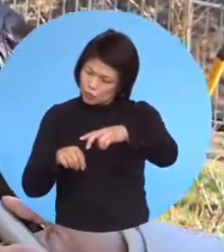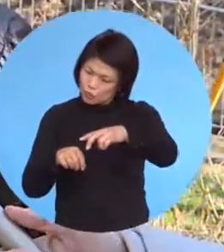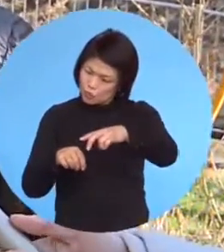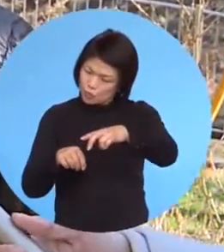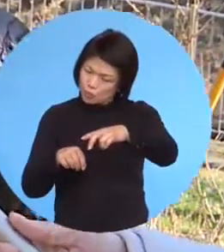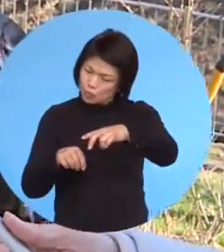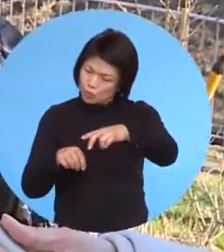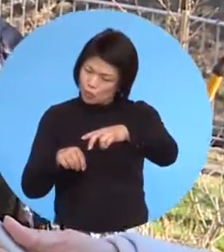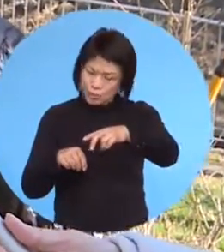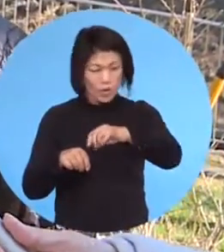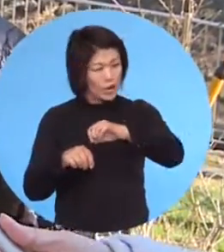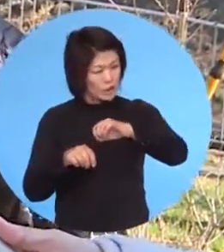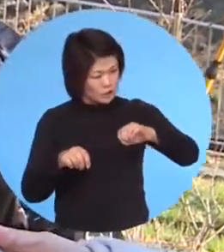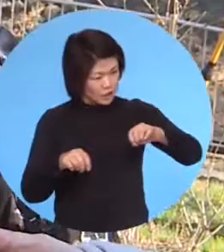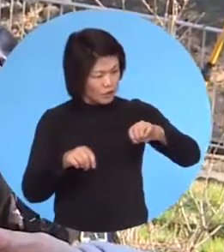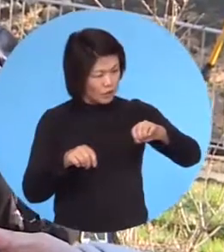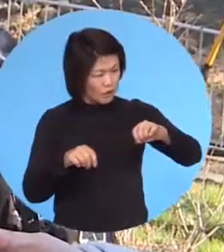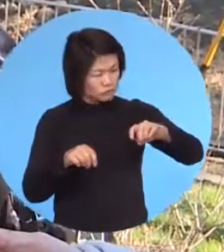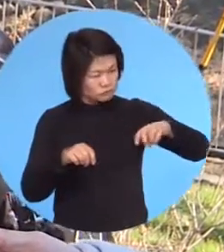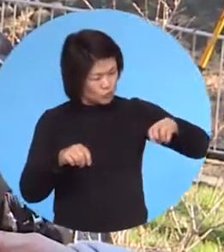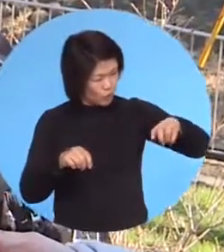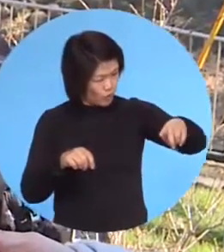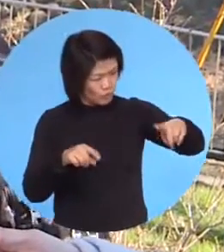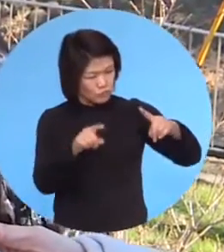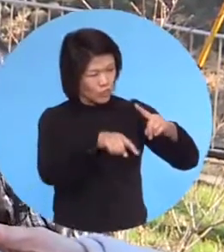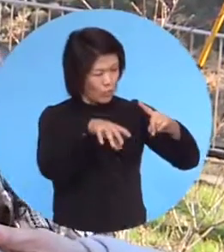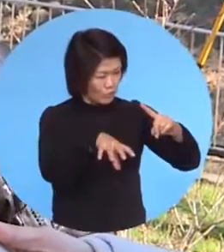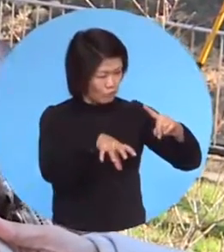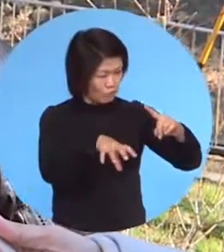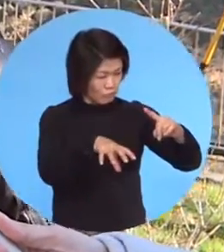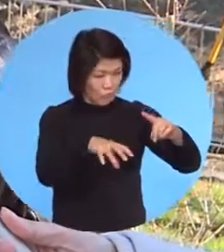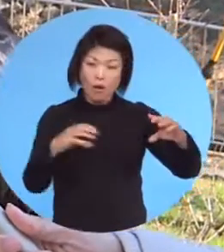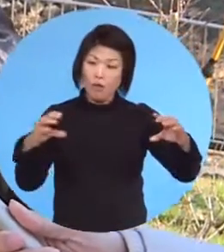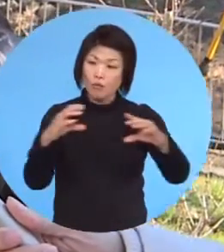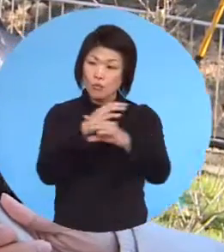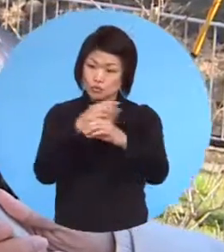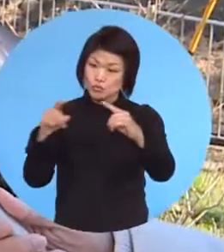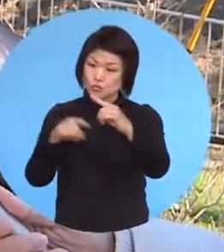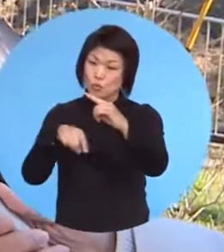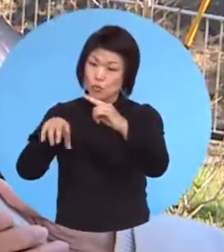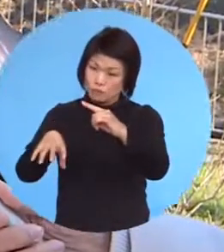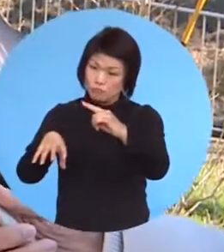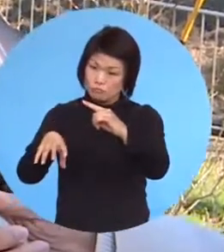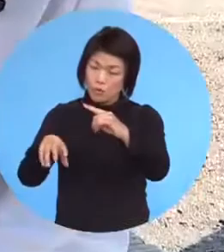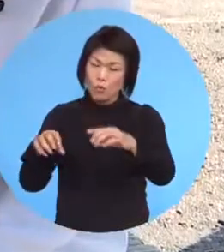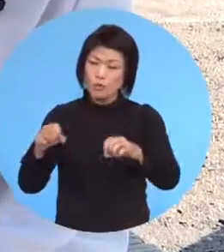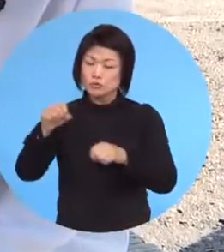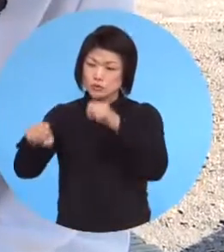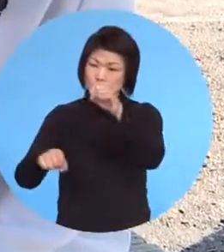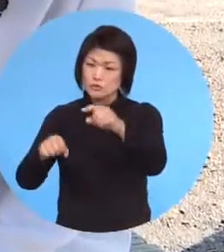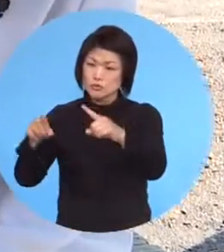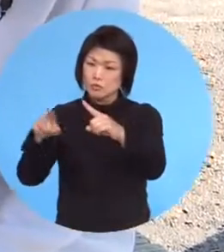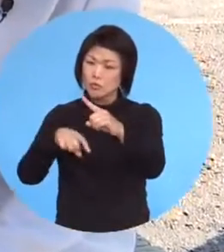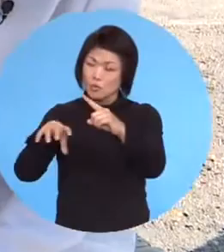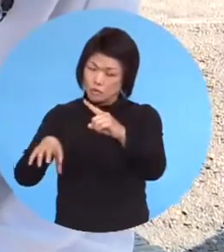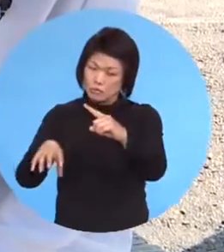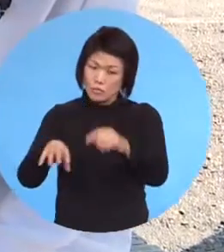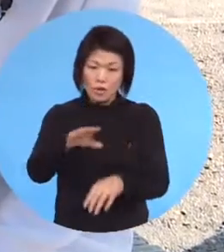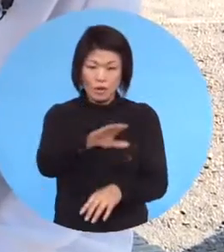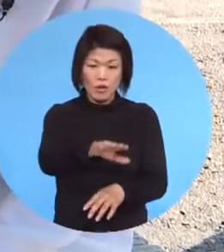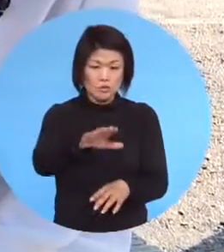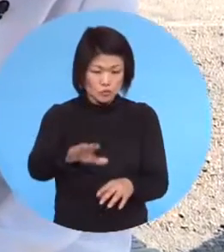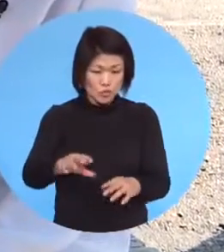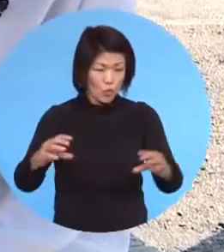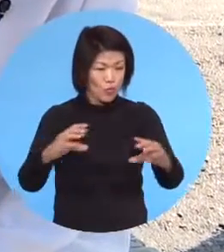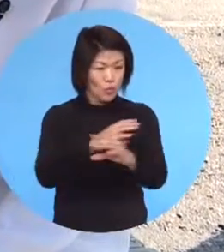公園、 左側通行しなければいけない公園があるって、 交通公園、自転車公園、 自動交通公園